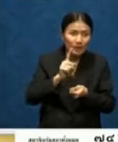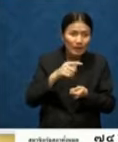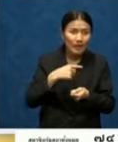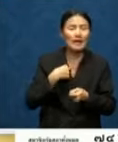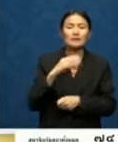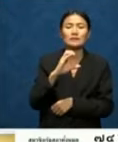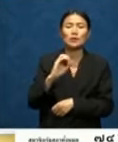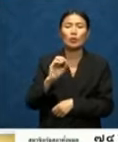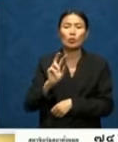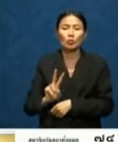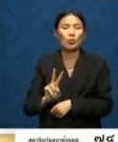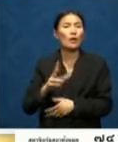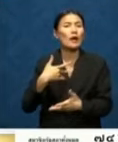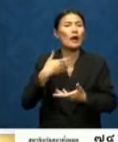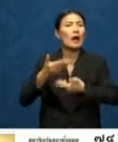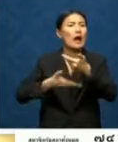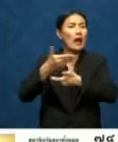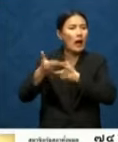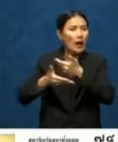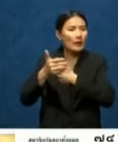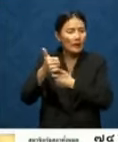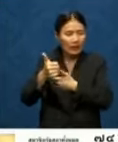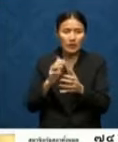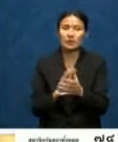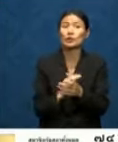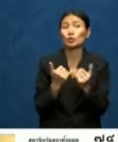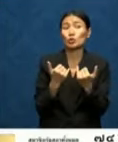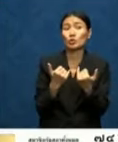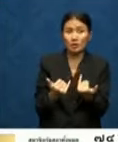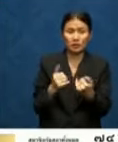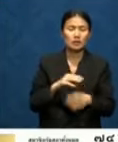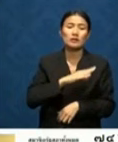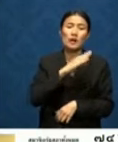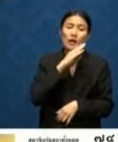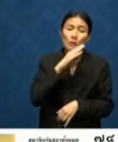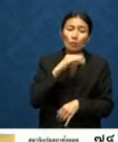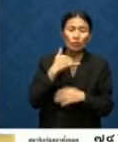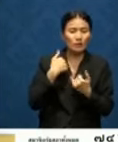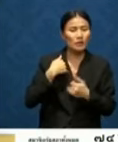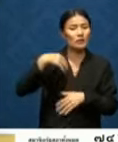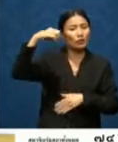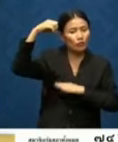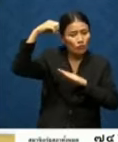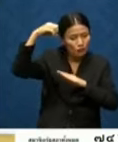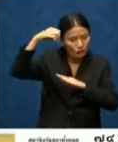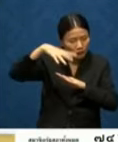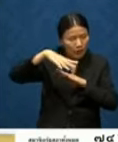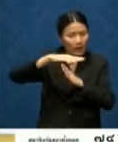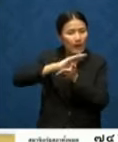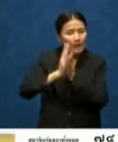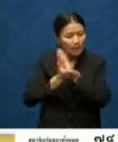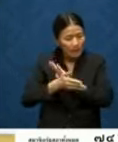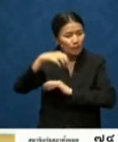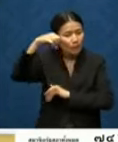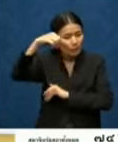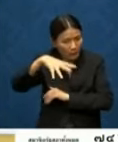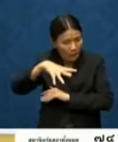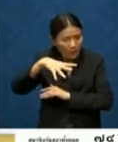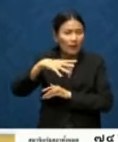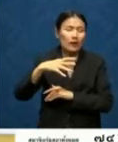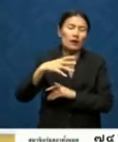เพราะฉะนั้นนโยบายพลังงานสะอาดรัฐบาลมีแต่ได้กับได้ 1ประชาชนได้ใช้พลังงานสะอาด